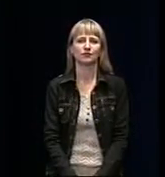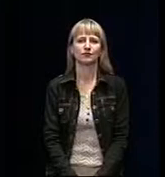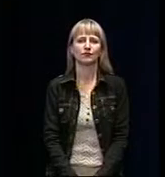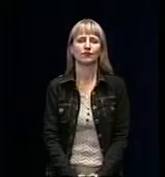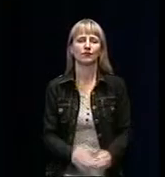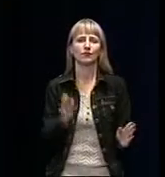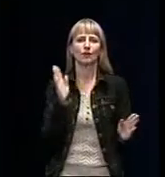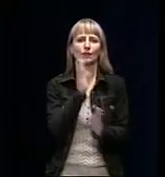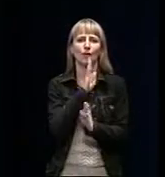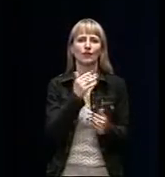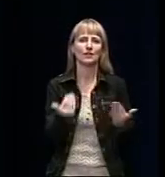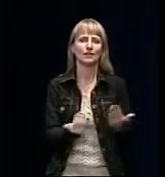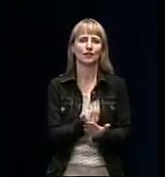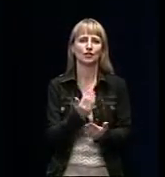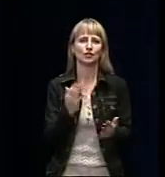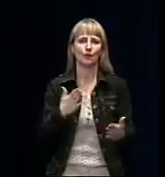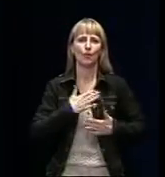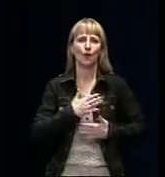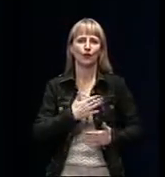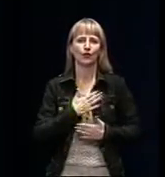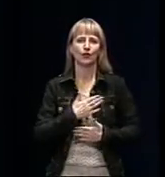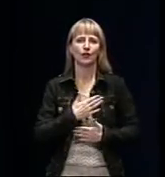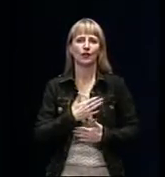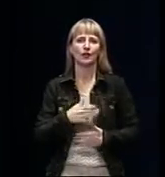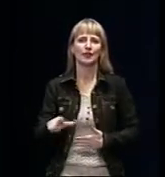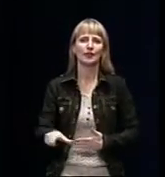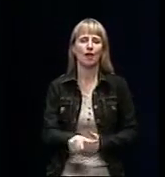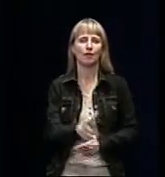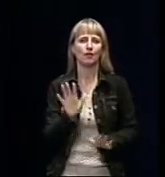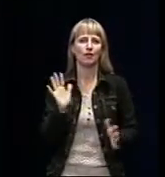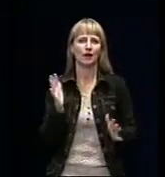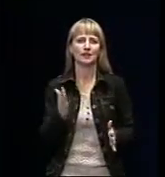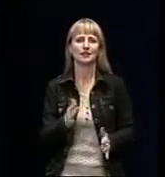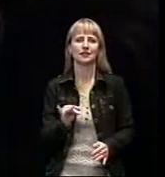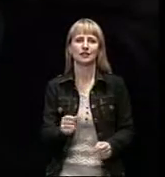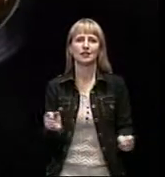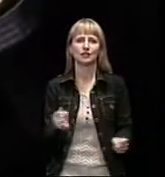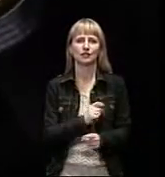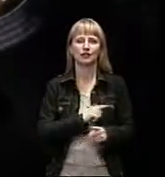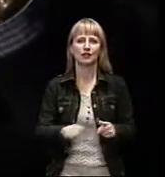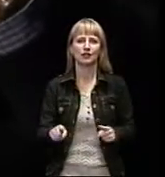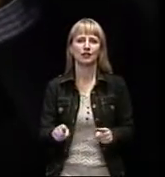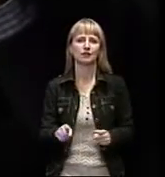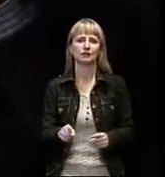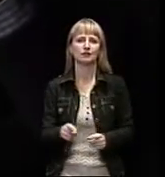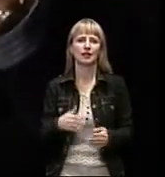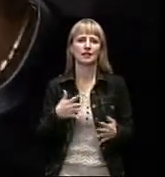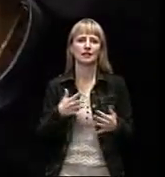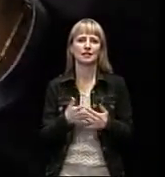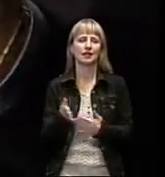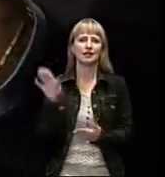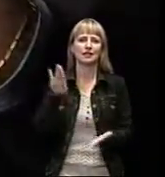Повітря свіжий подих, Дніпро сріблястий і швидкий, слід скель